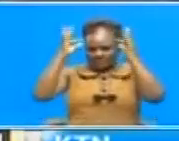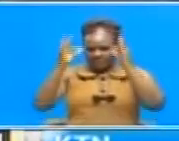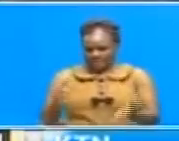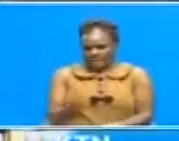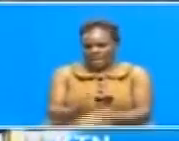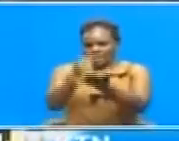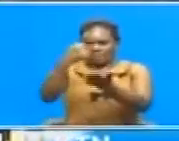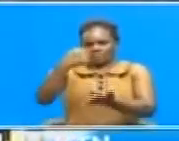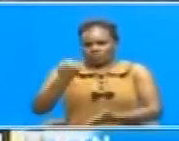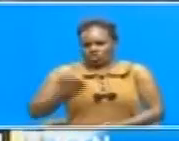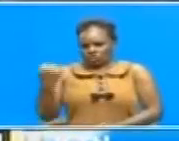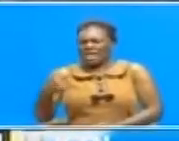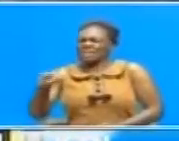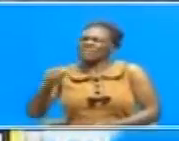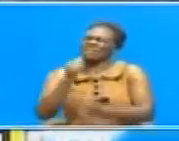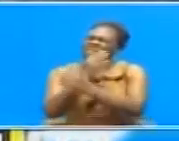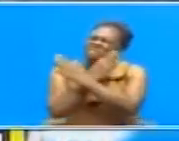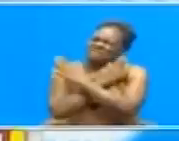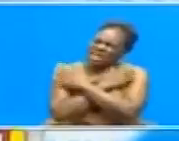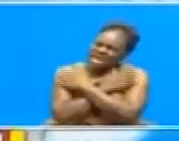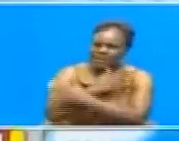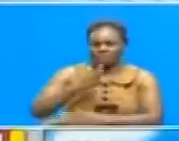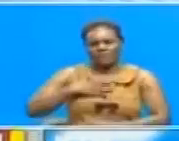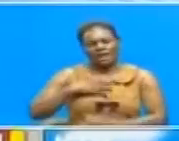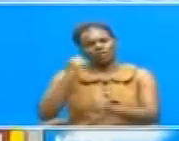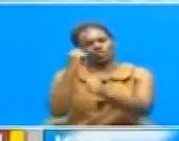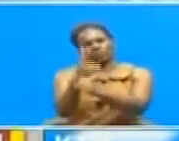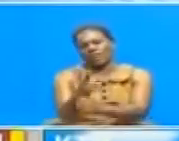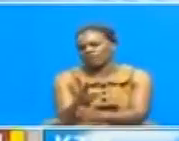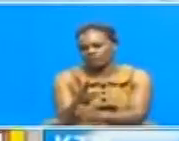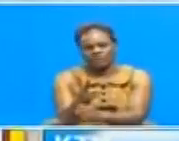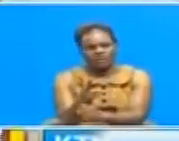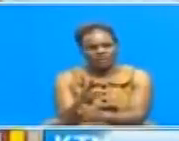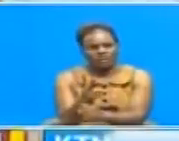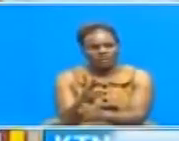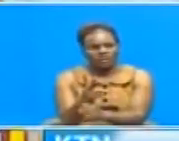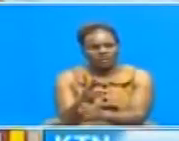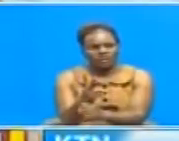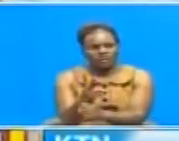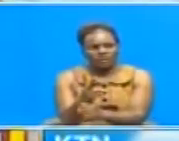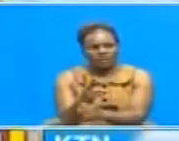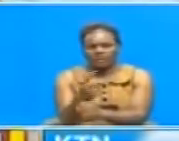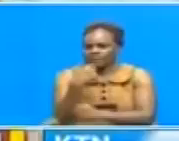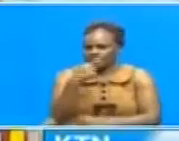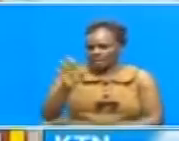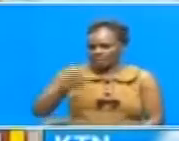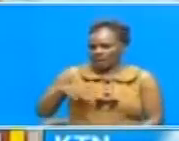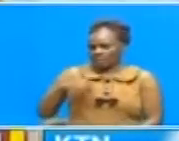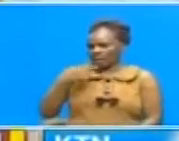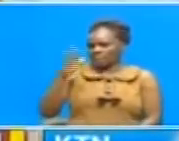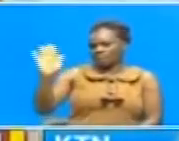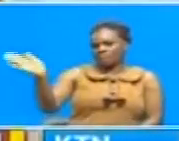kwa sababu alikuwa rafiki yangu sana, acha nikwambie yali. Yeye akaambia mtu wa pikipiki nikutishe kwa mama. Niambie mama